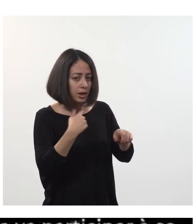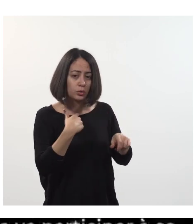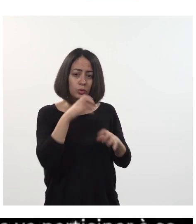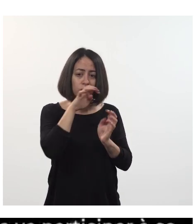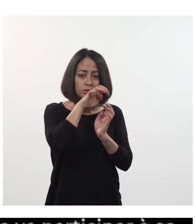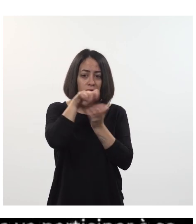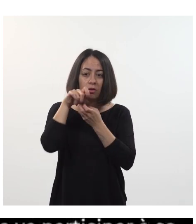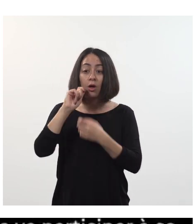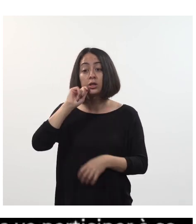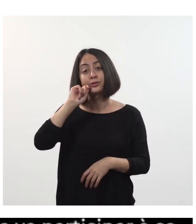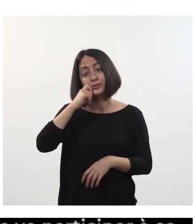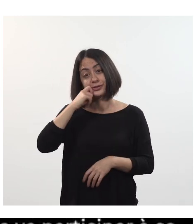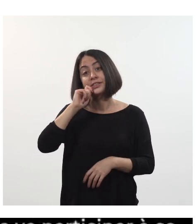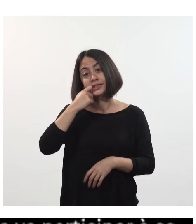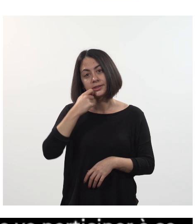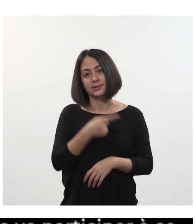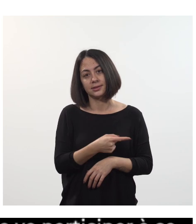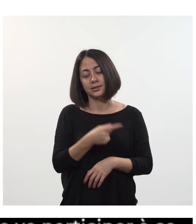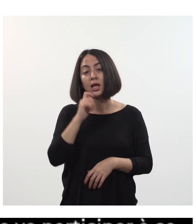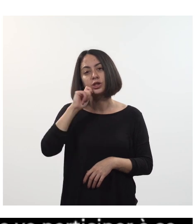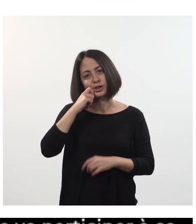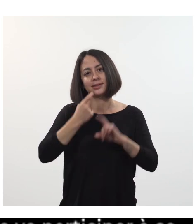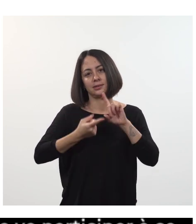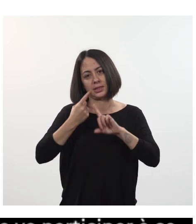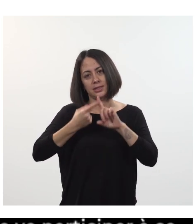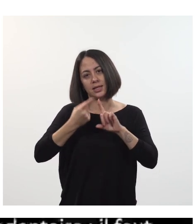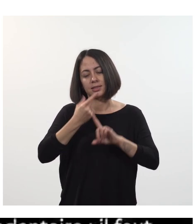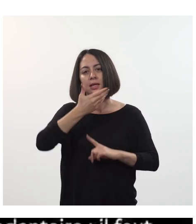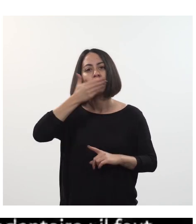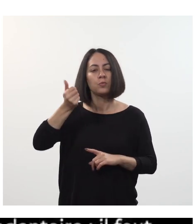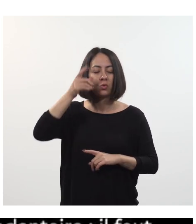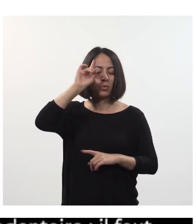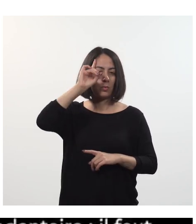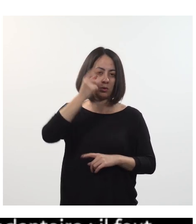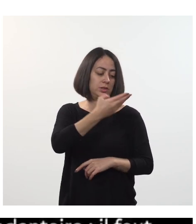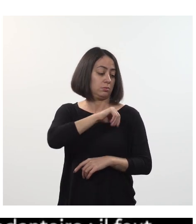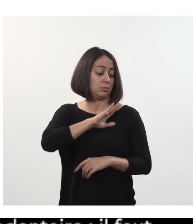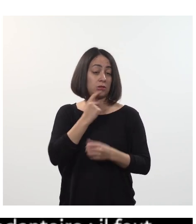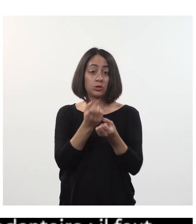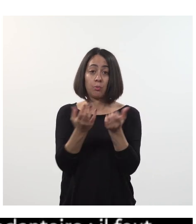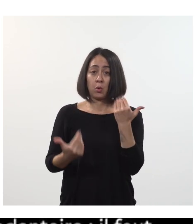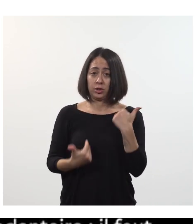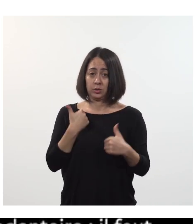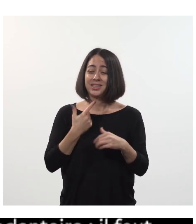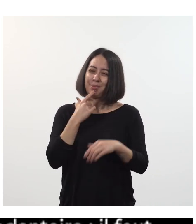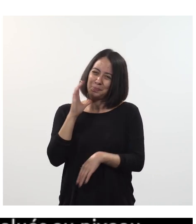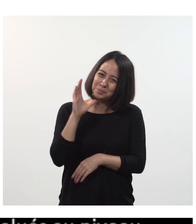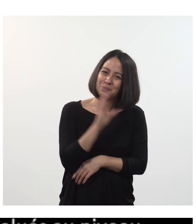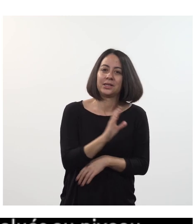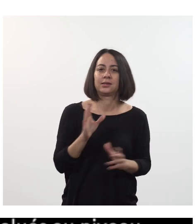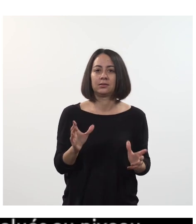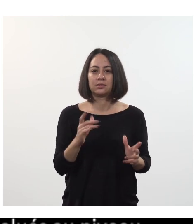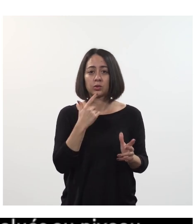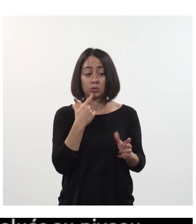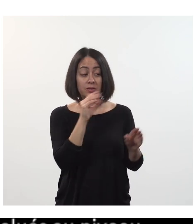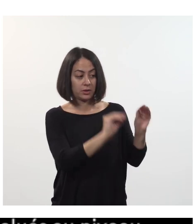de préférence quand même aussi spécialisé, parce que c'est une prise en charge dans le polyhandicap quand même assez spécifique hein, pour que le soin se passe dans les